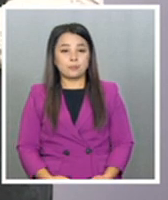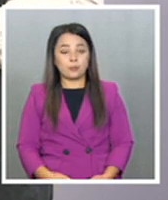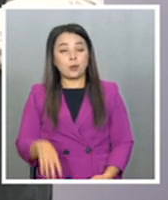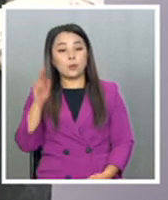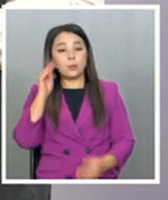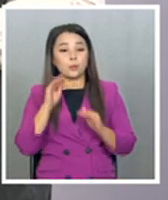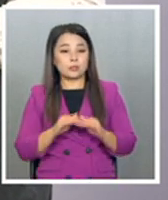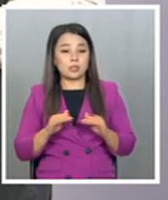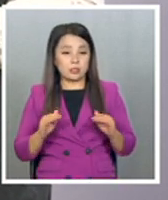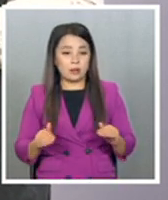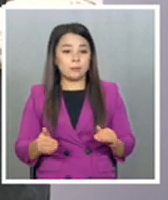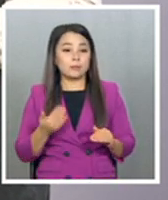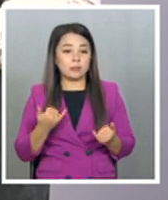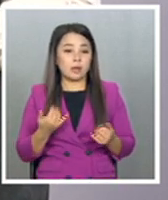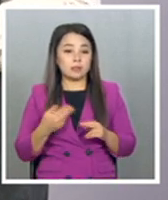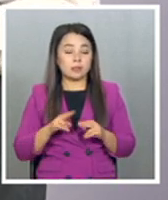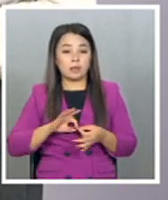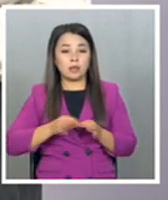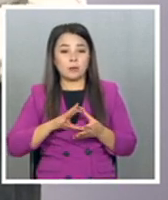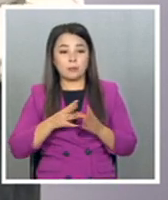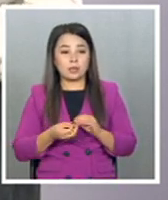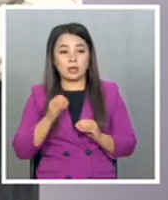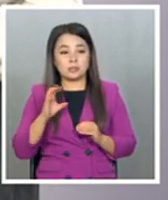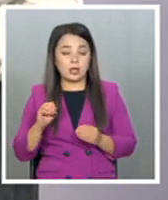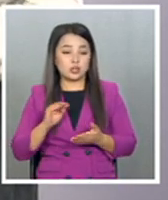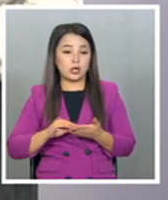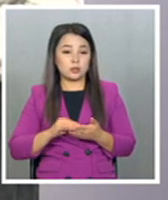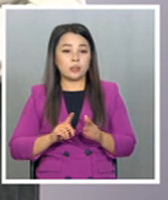Оқушылар, енді аргументтік эссе жазуға кірсейік.